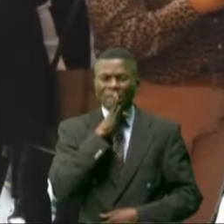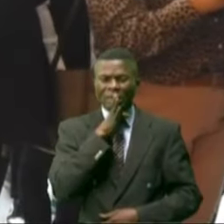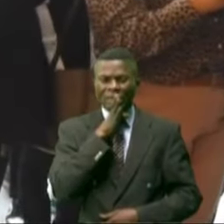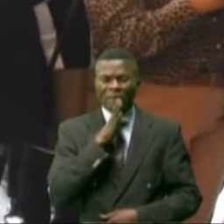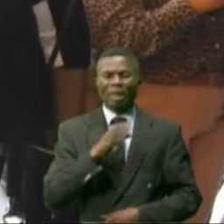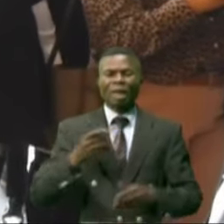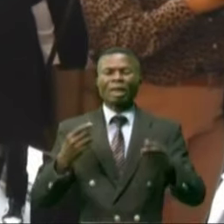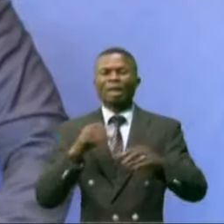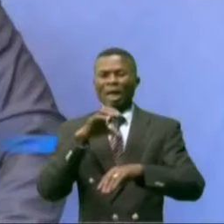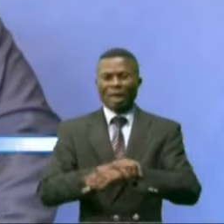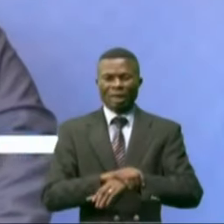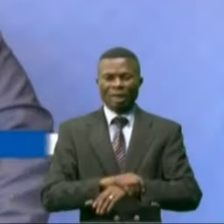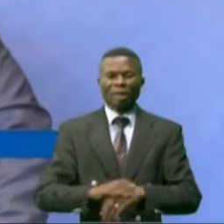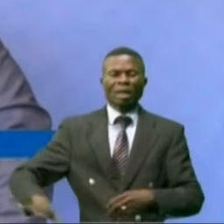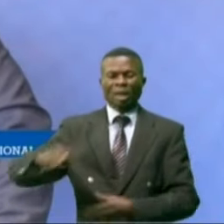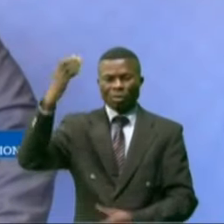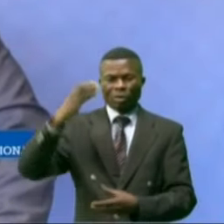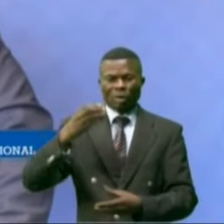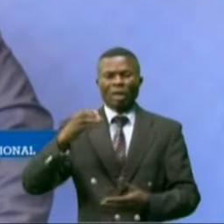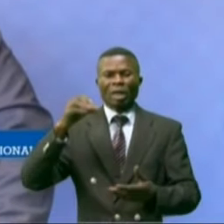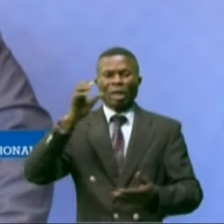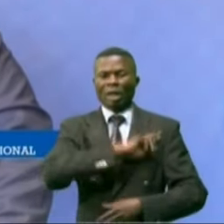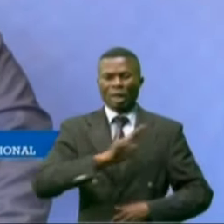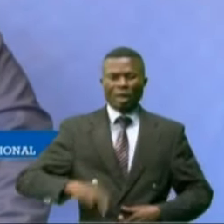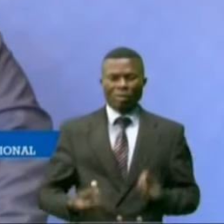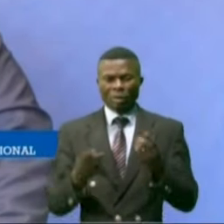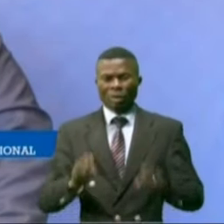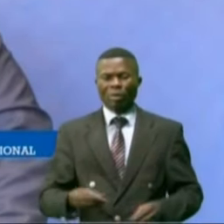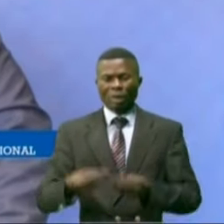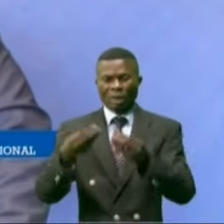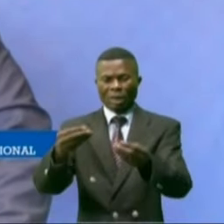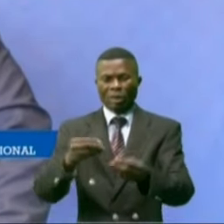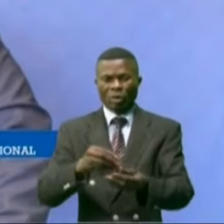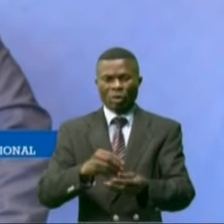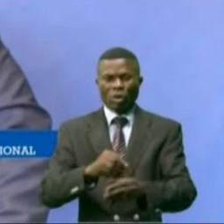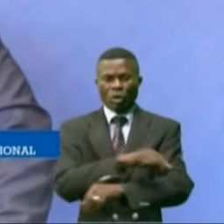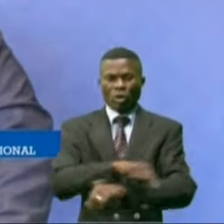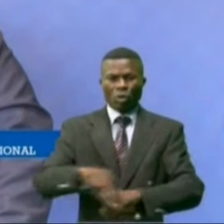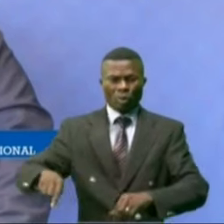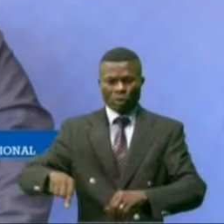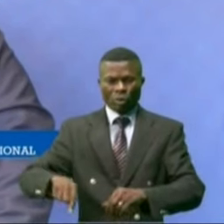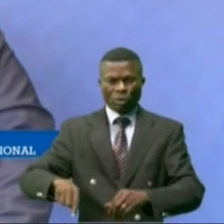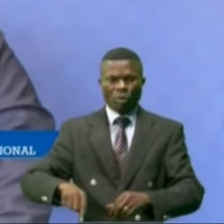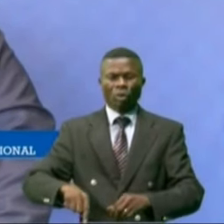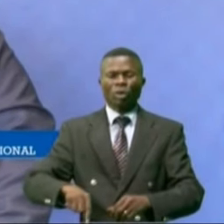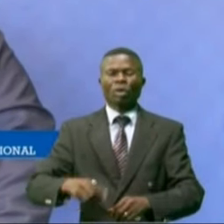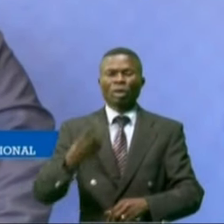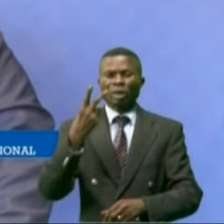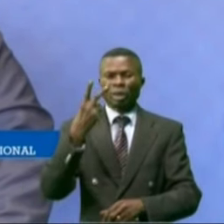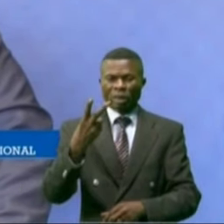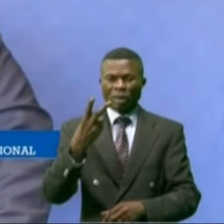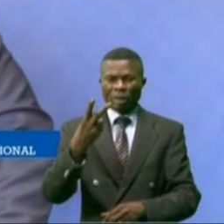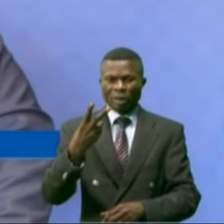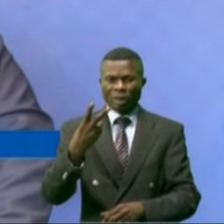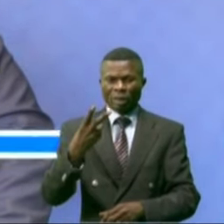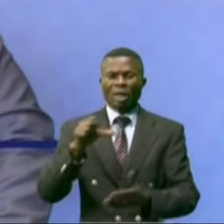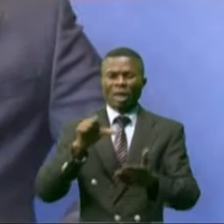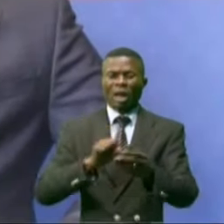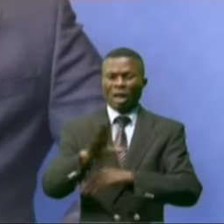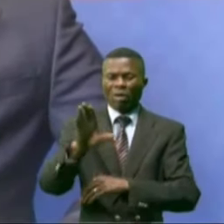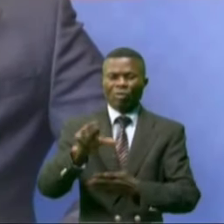RDC a déjà déposé au bureau du procureur de la CPI deux renvois de